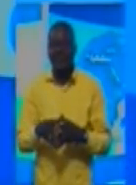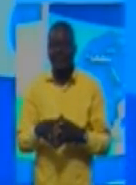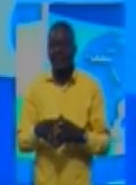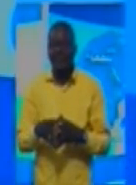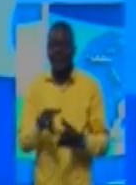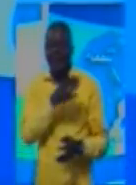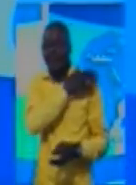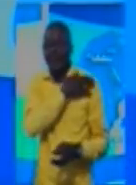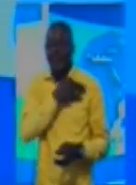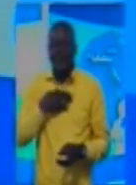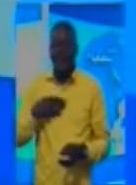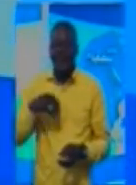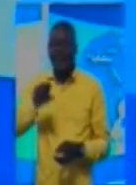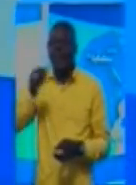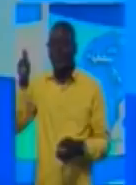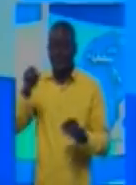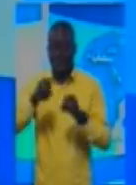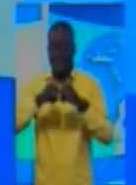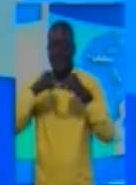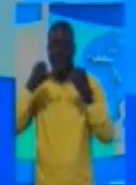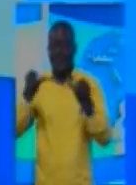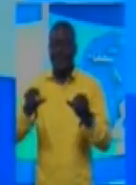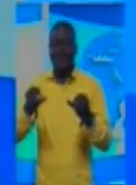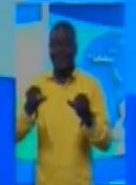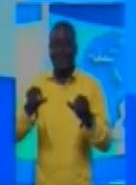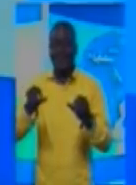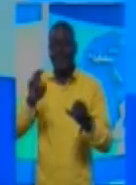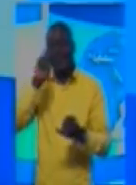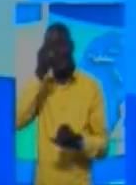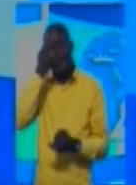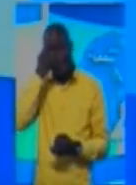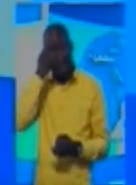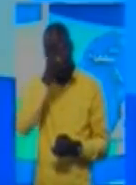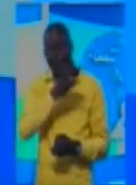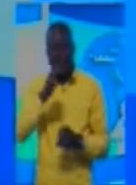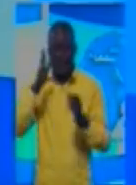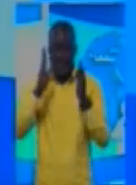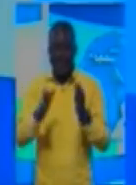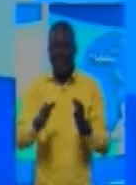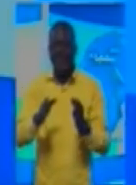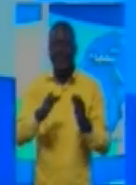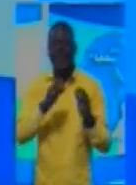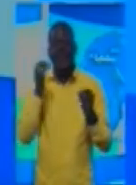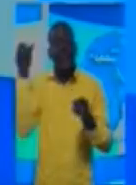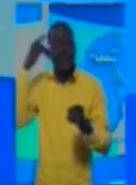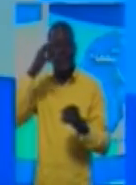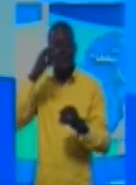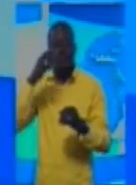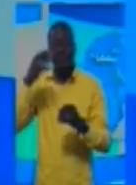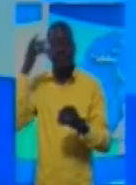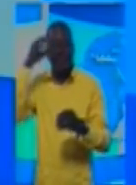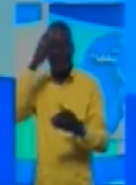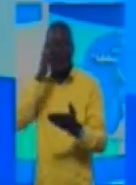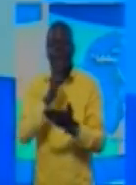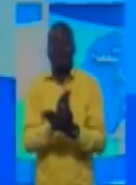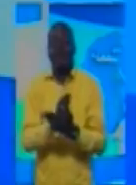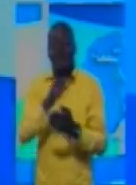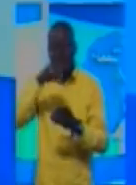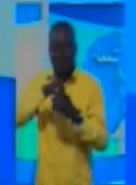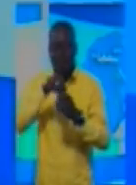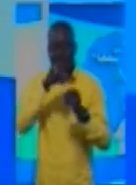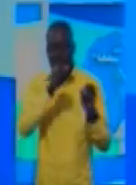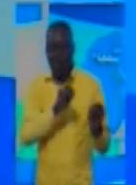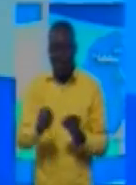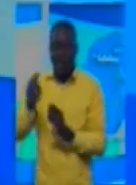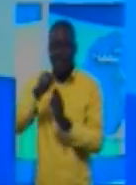Et puis, autre actualité, le gouvernement burkinabé qui joue la carte de l'anticipation dans l'organisation